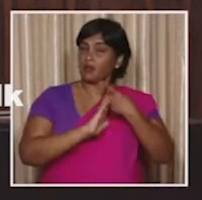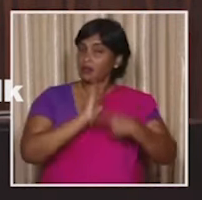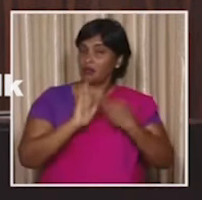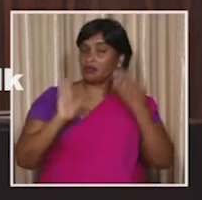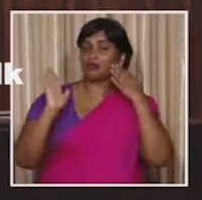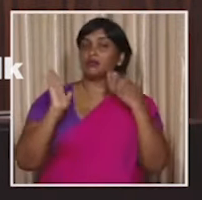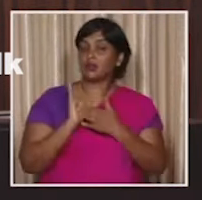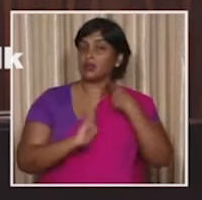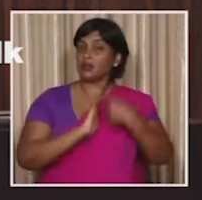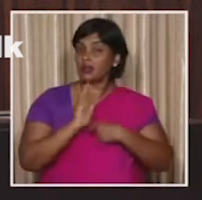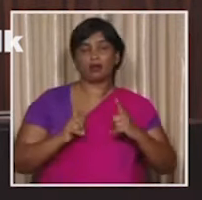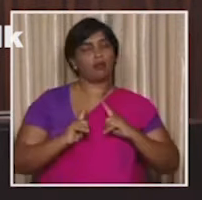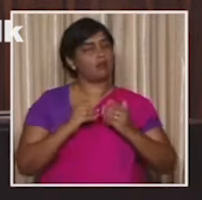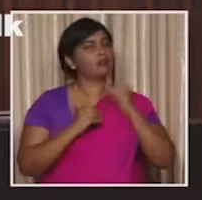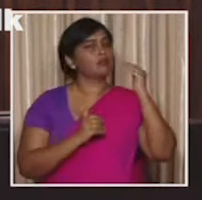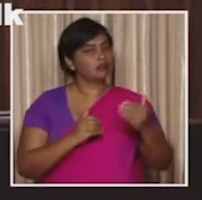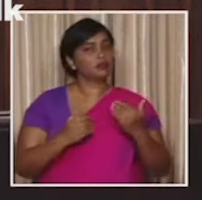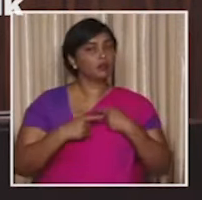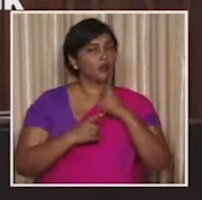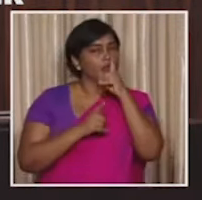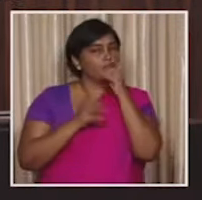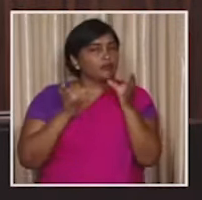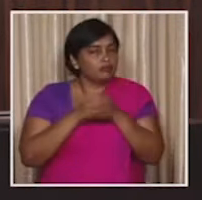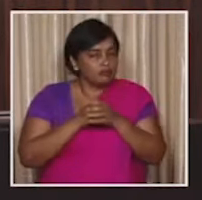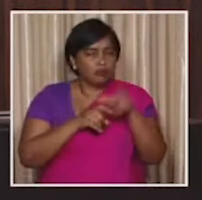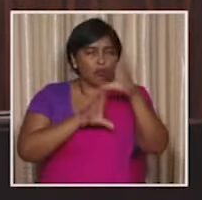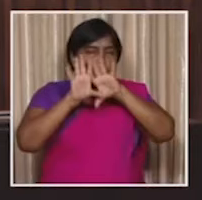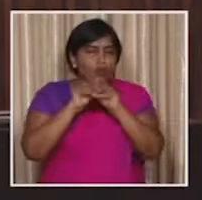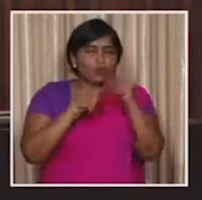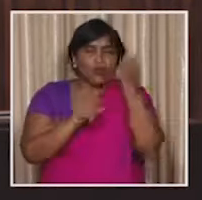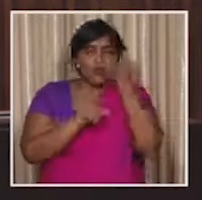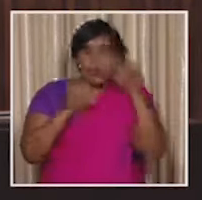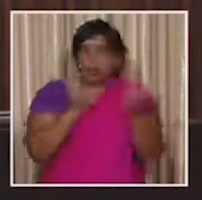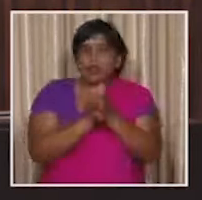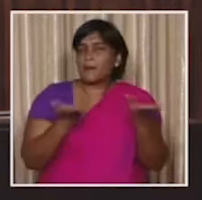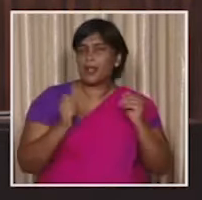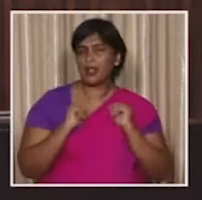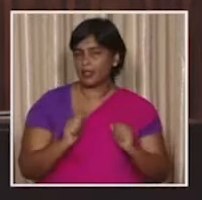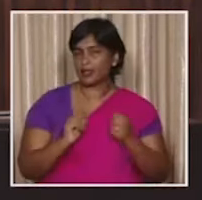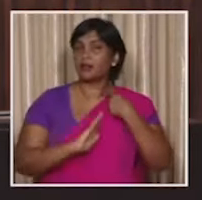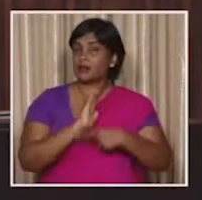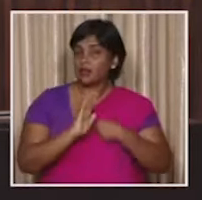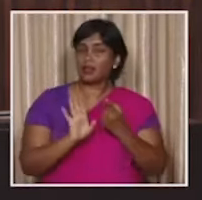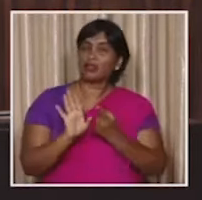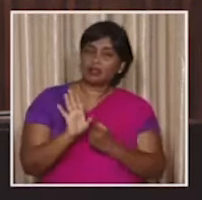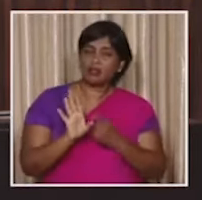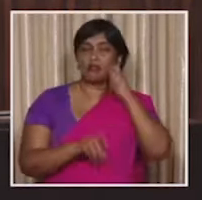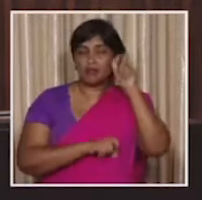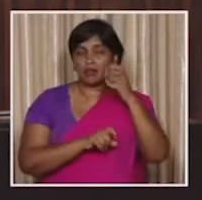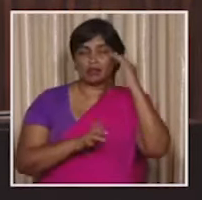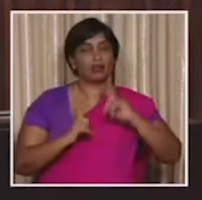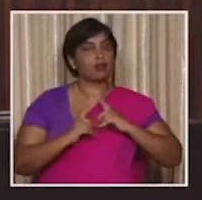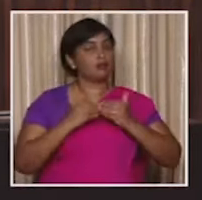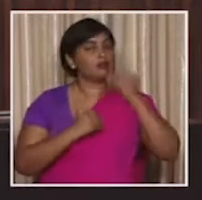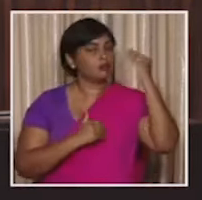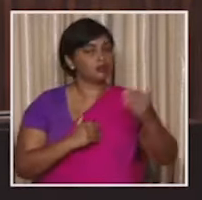වෙනුවෙන් රටේ අනාගතය වෙනුවෙන් එක පොදු සිතුවිල්ලකින් එක්වෙන්න බැරි යයි. අපේ රටේ තරුණ තරුණියන්ගේ අනාගතය